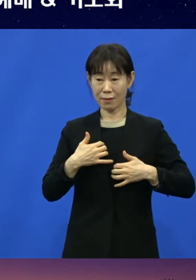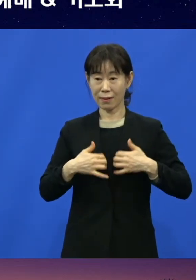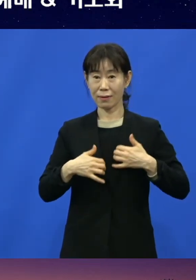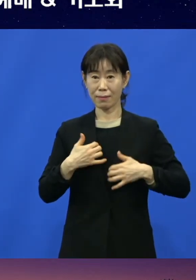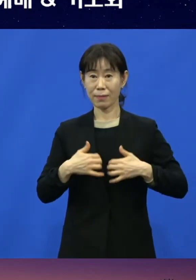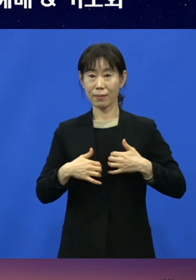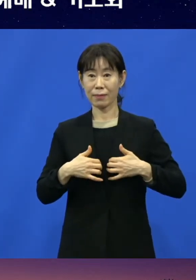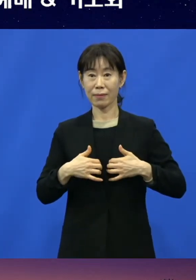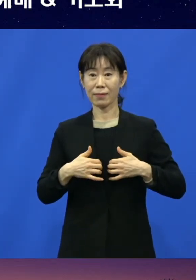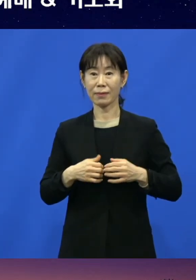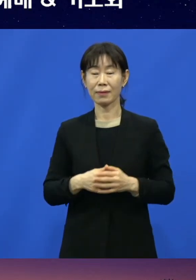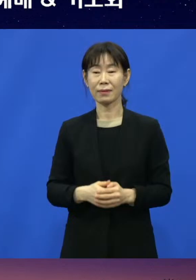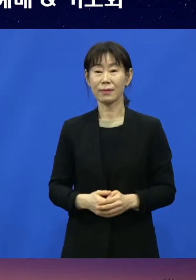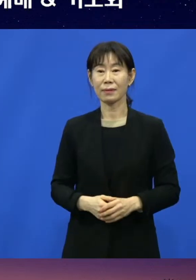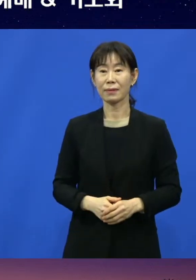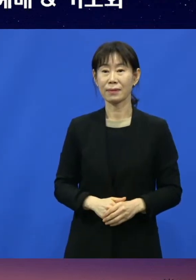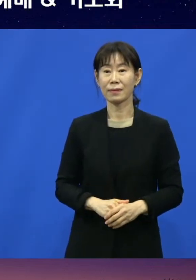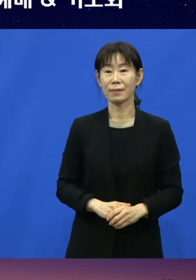없기 때문에.